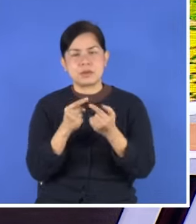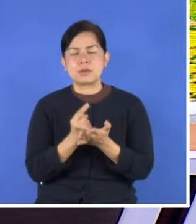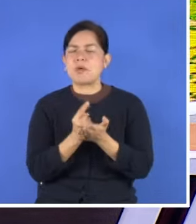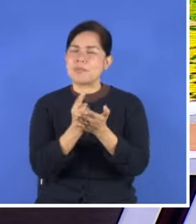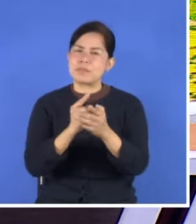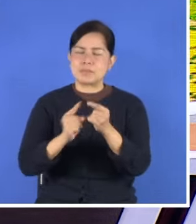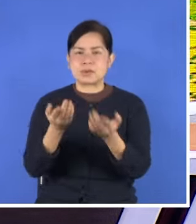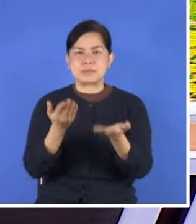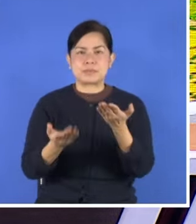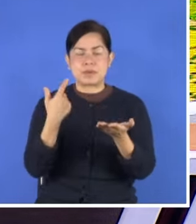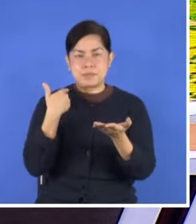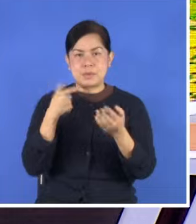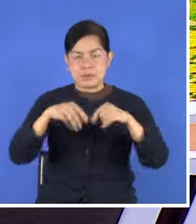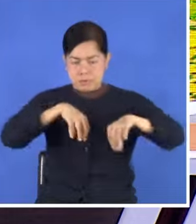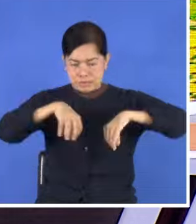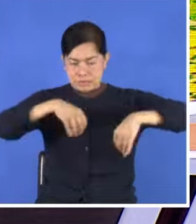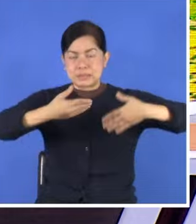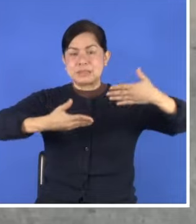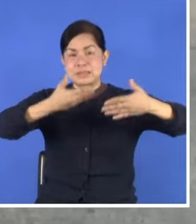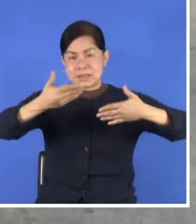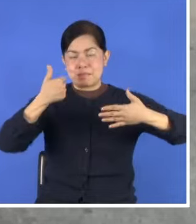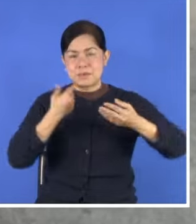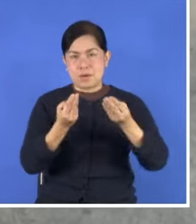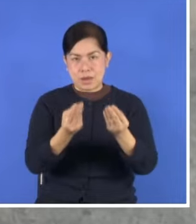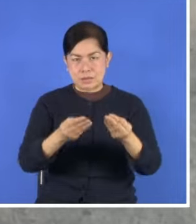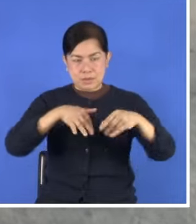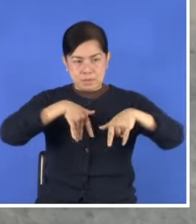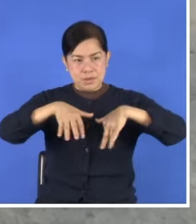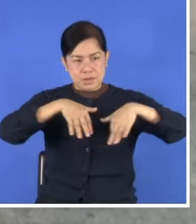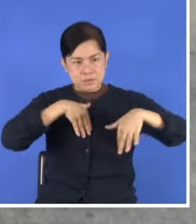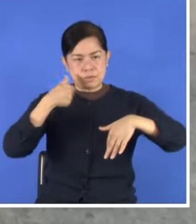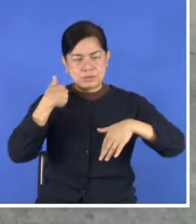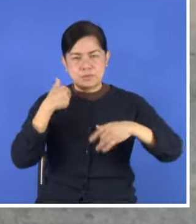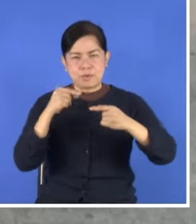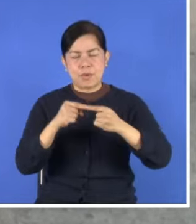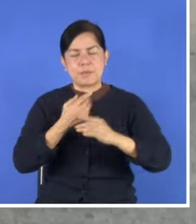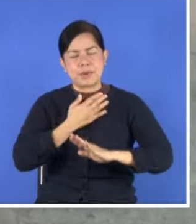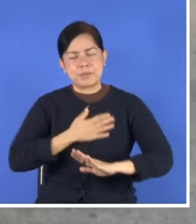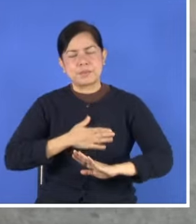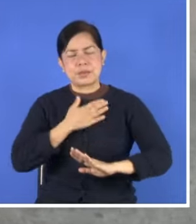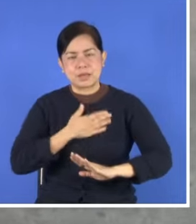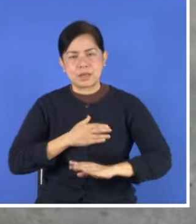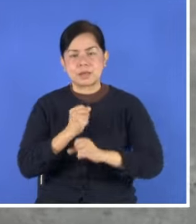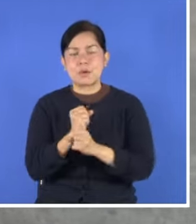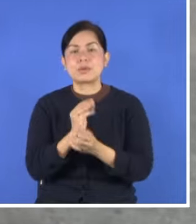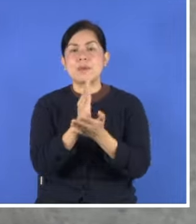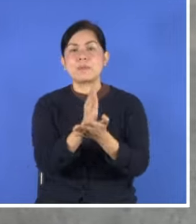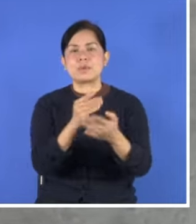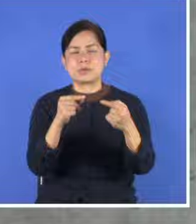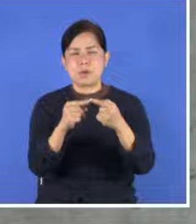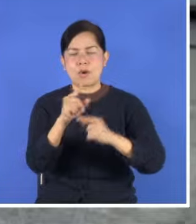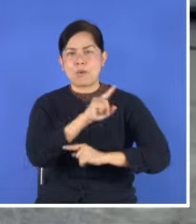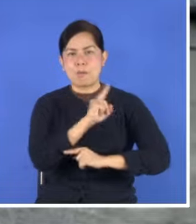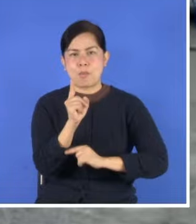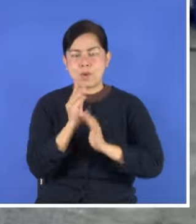เยอะแยะหลายพื้นที่เขาจัดกิจกรรมให้ได้พุทธศาสนิกชนเนี่ยไปสงบจิตสงบใจทำบุญนะจ๊ะออกพรรษาก็ทำบุญกัน